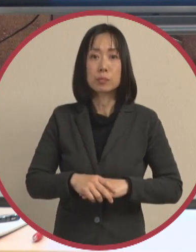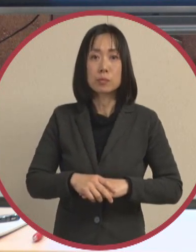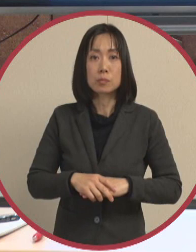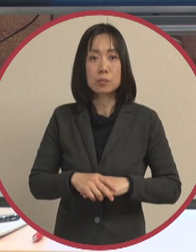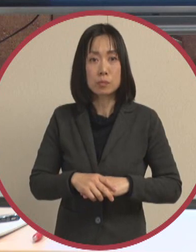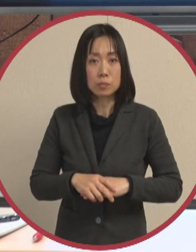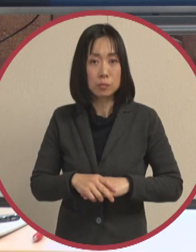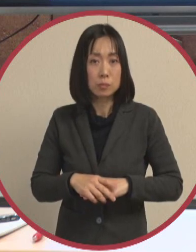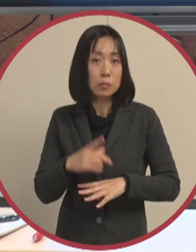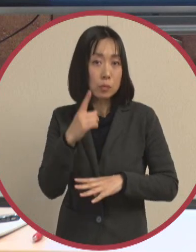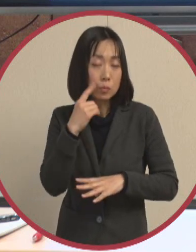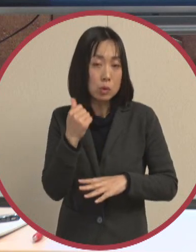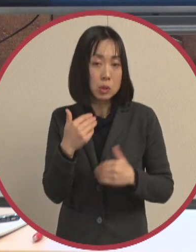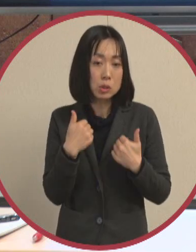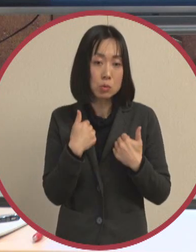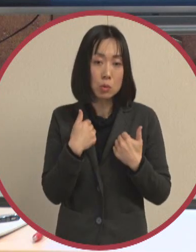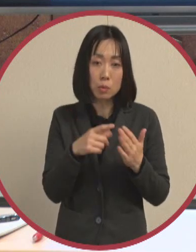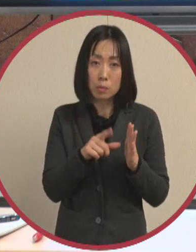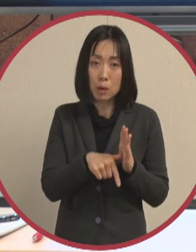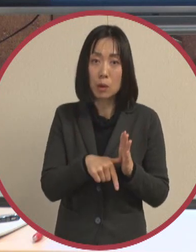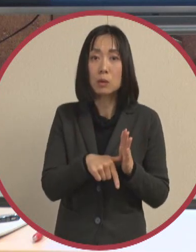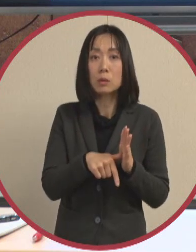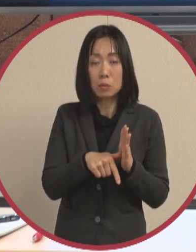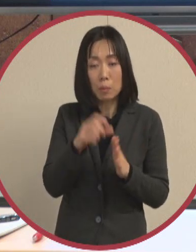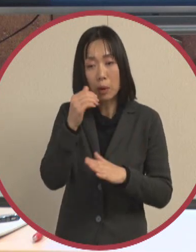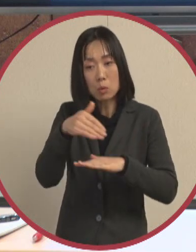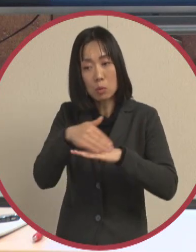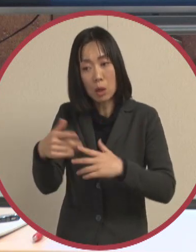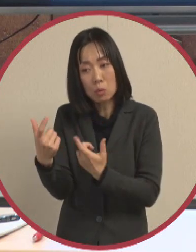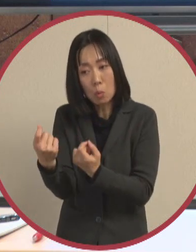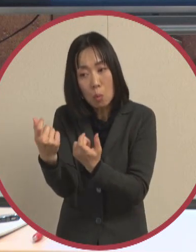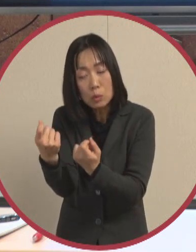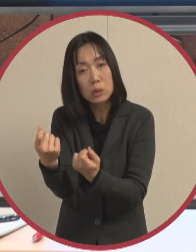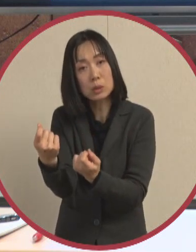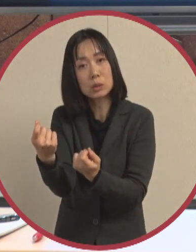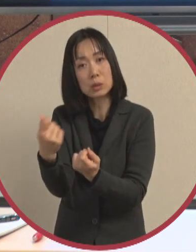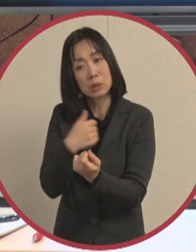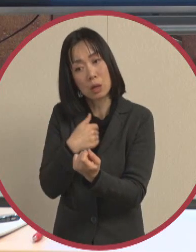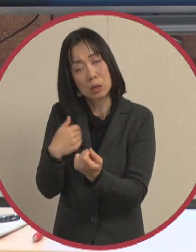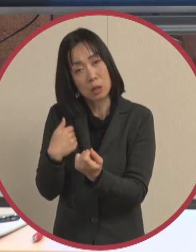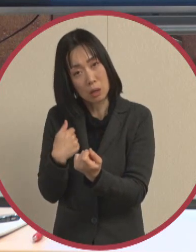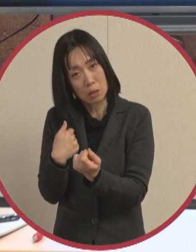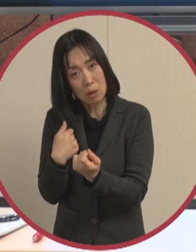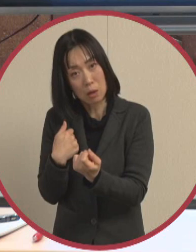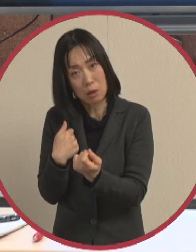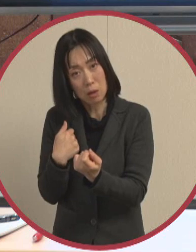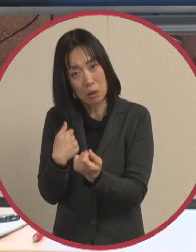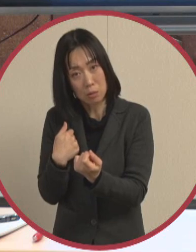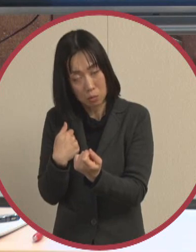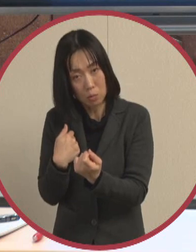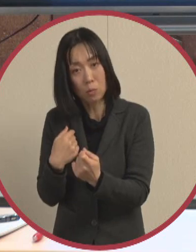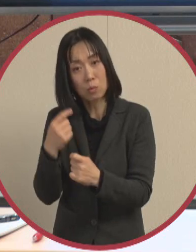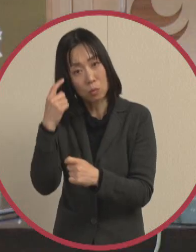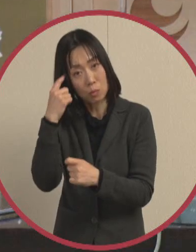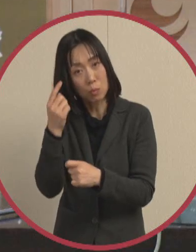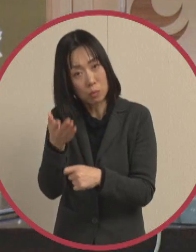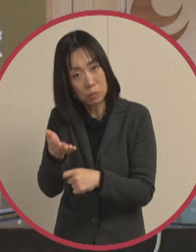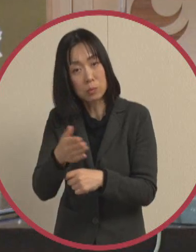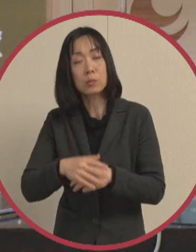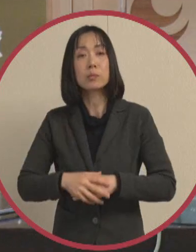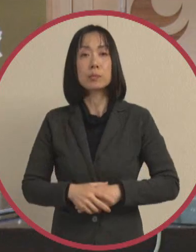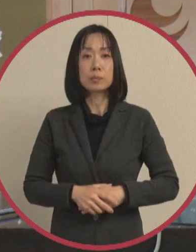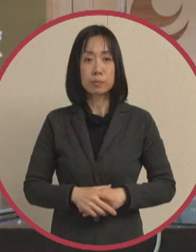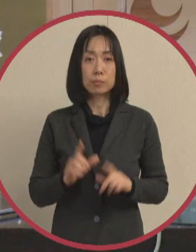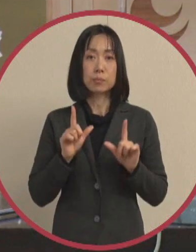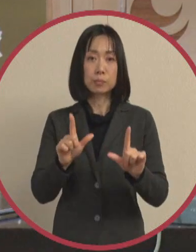が、もし必要である場合は、まあ、予定通りできたというようなというふうに考えられるような状況に。